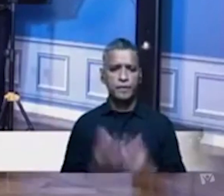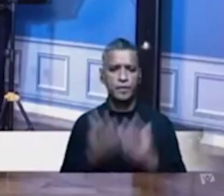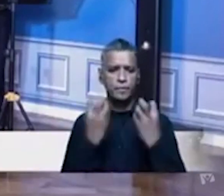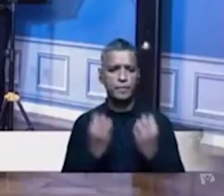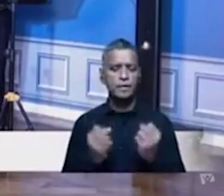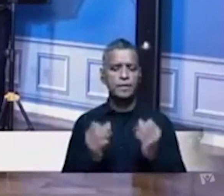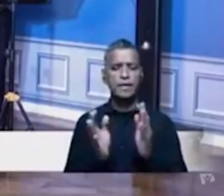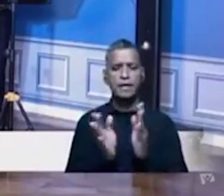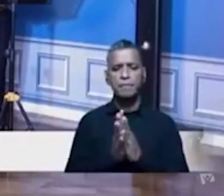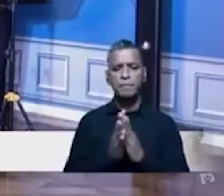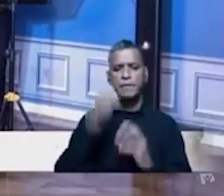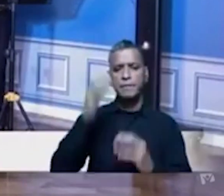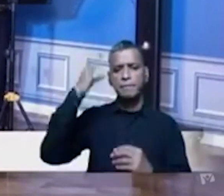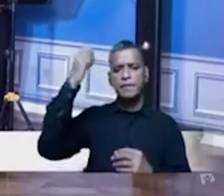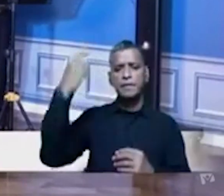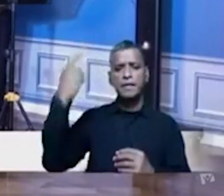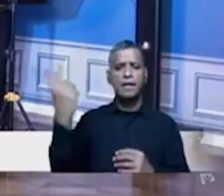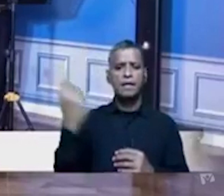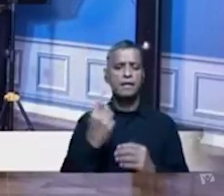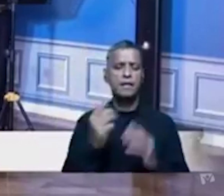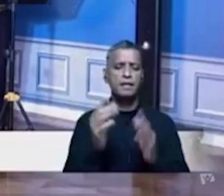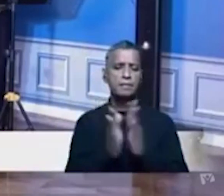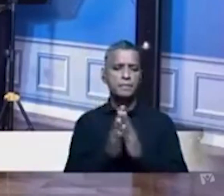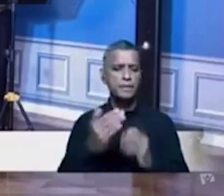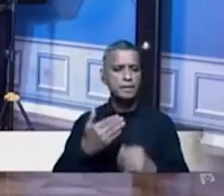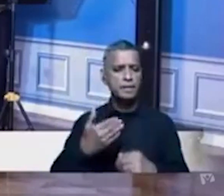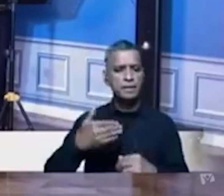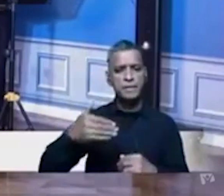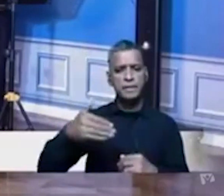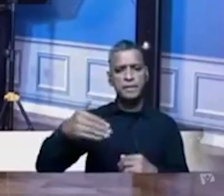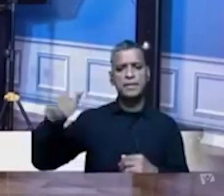Harapan dan mimpi datang dan pergi,